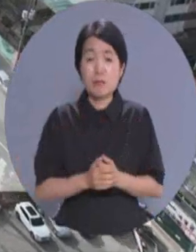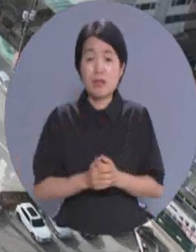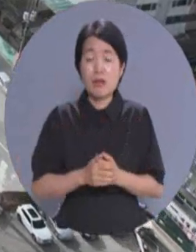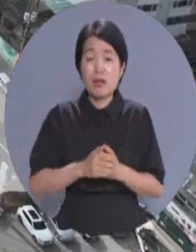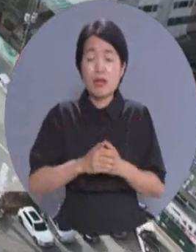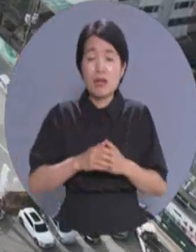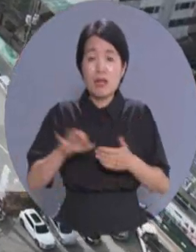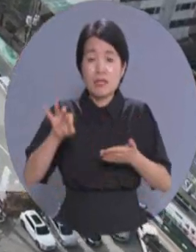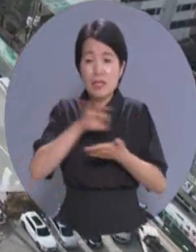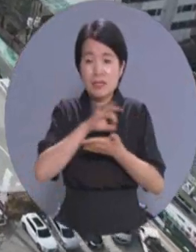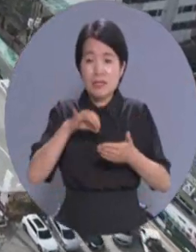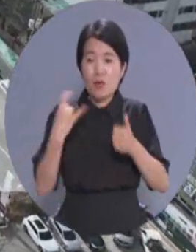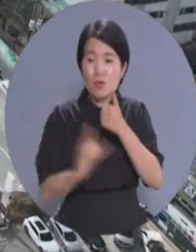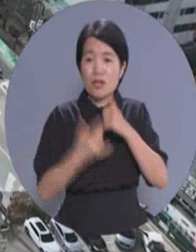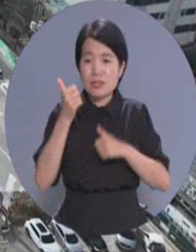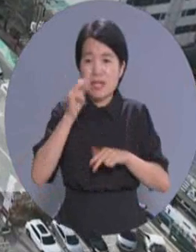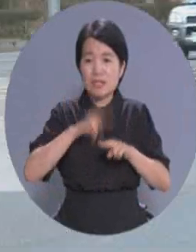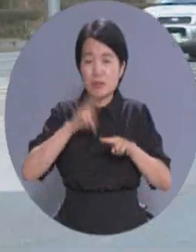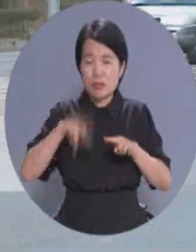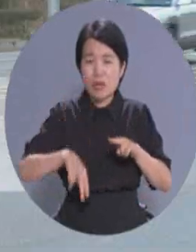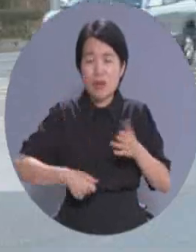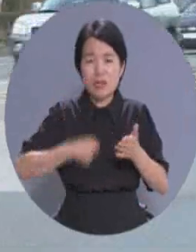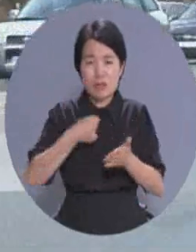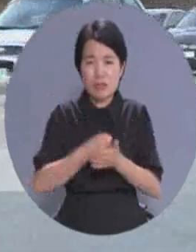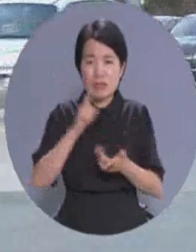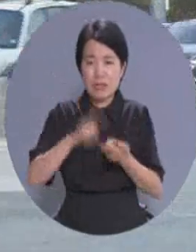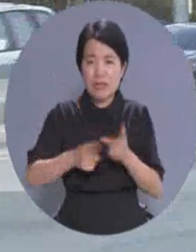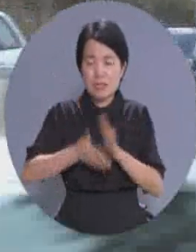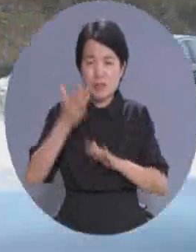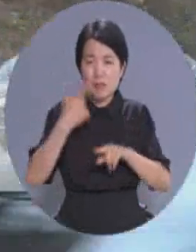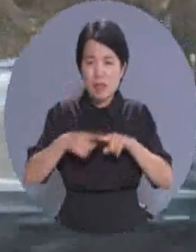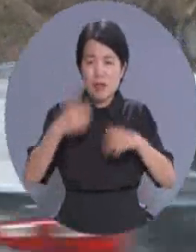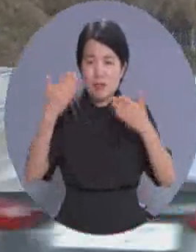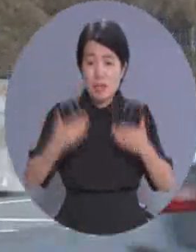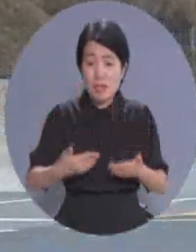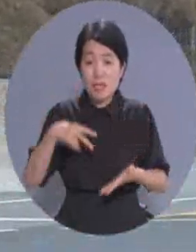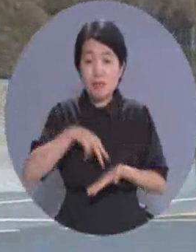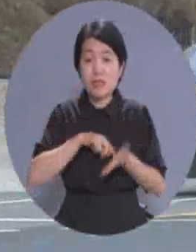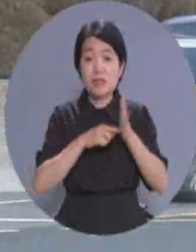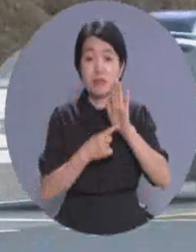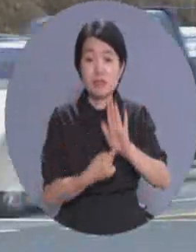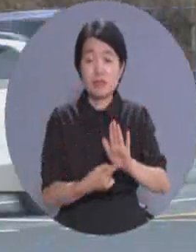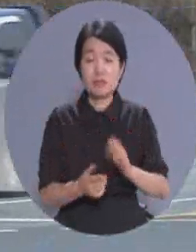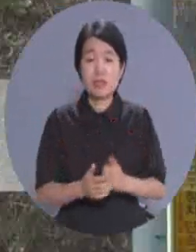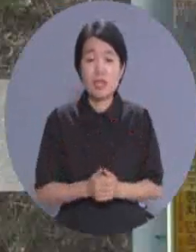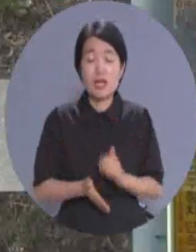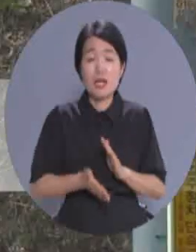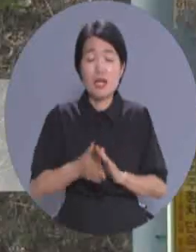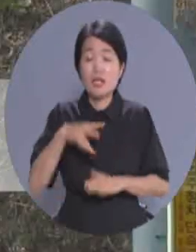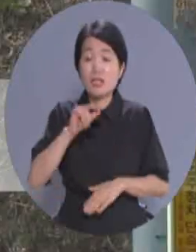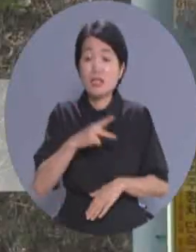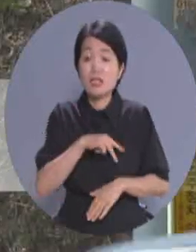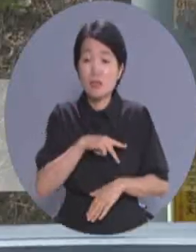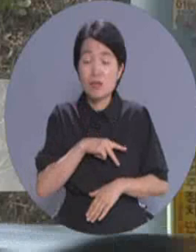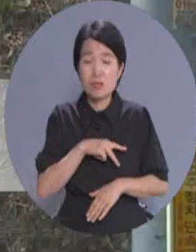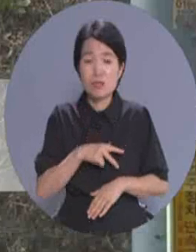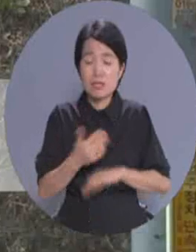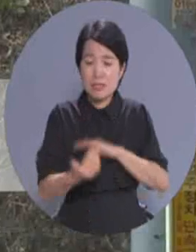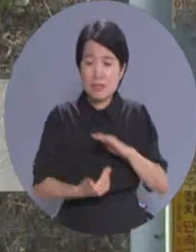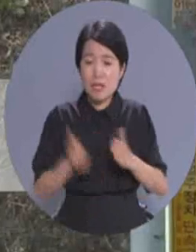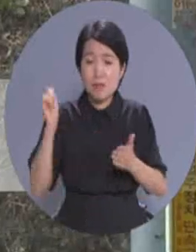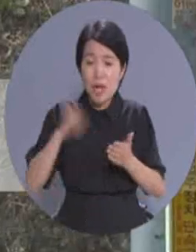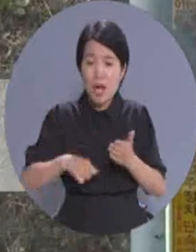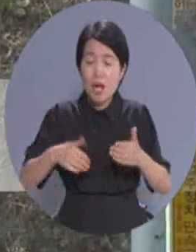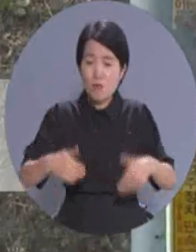예결위원장직을 사퇴하고 이번 결정에 대한 시민들의 평가를 받겠다고 밝혔습니다 신의원은 특히 사전에